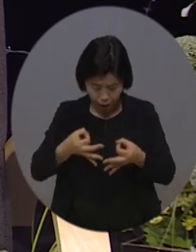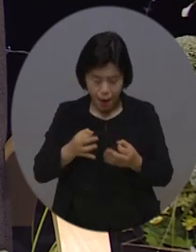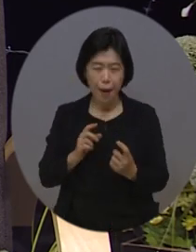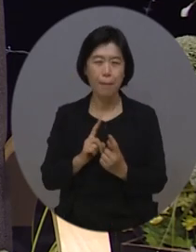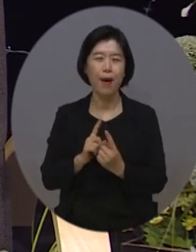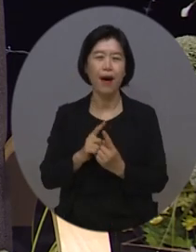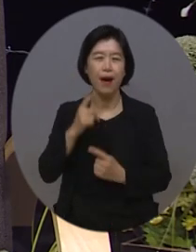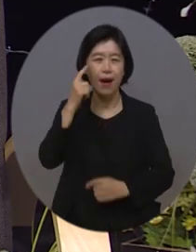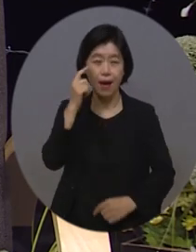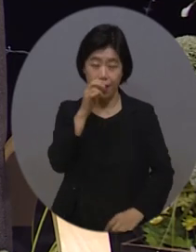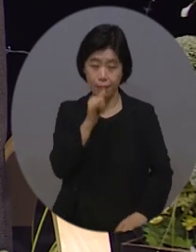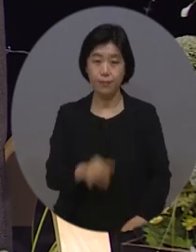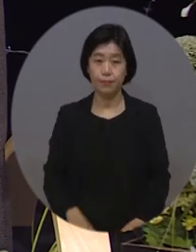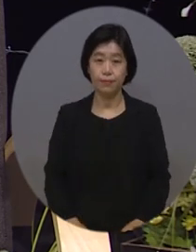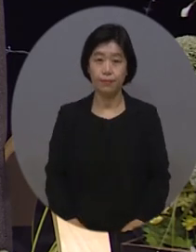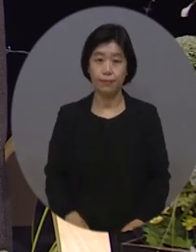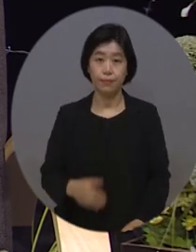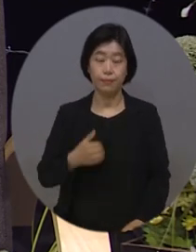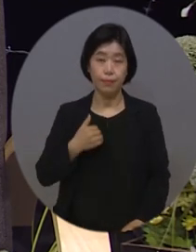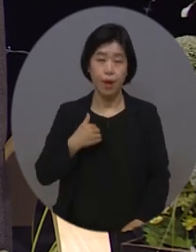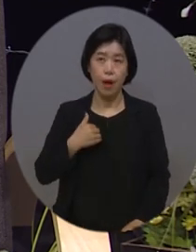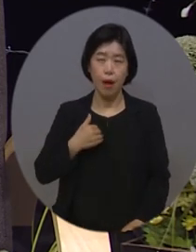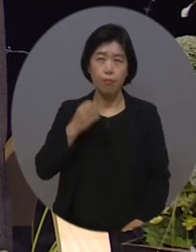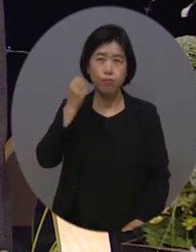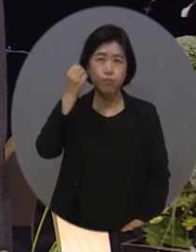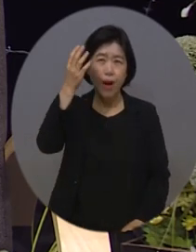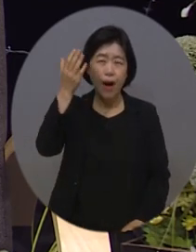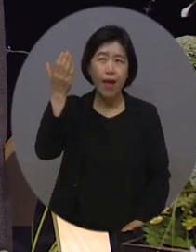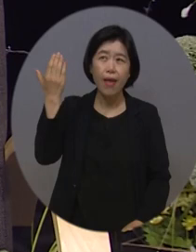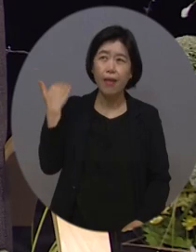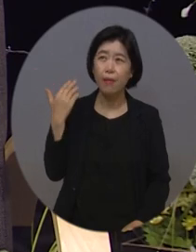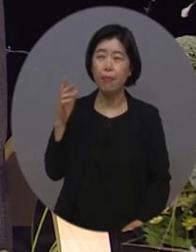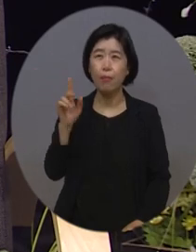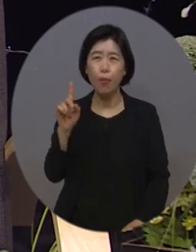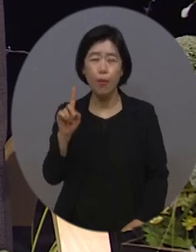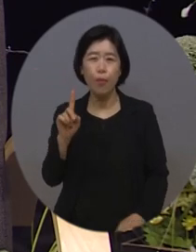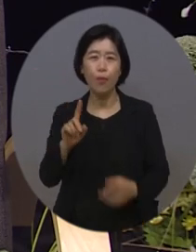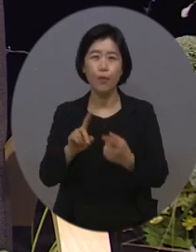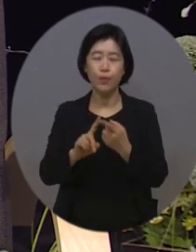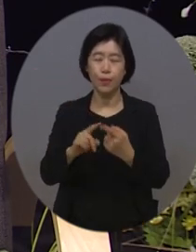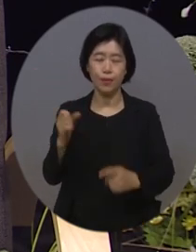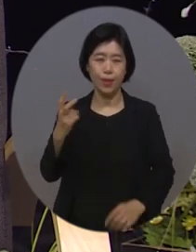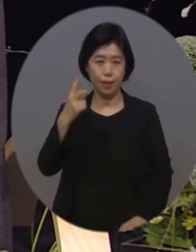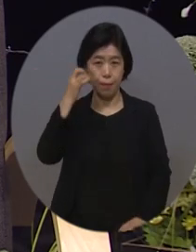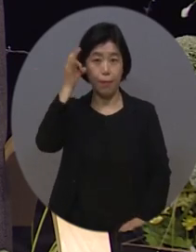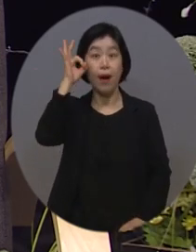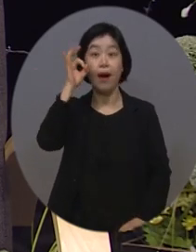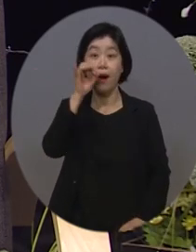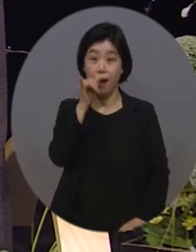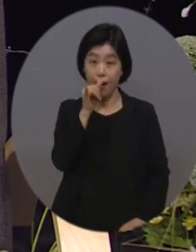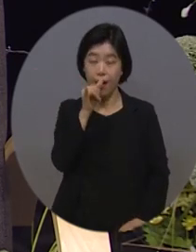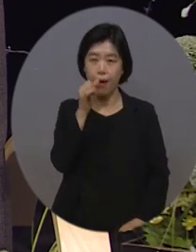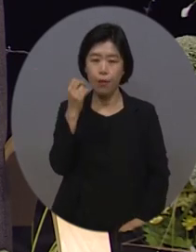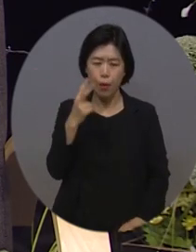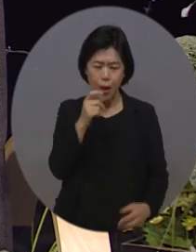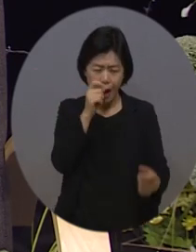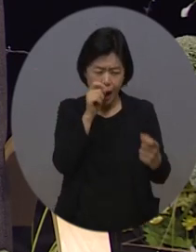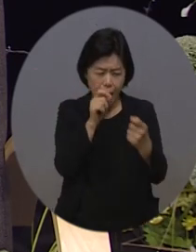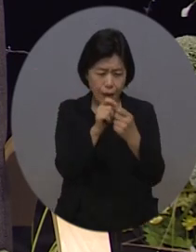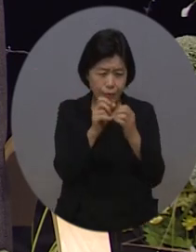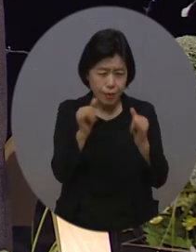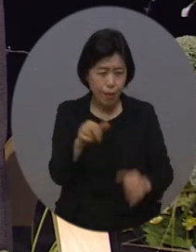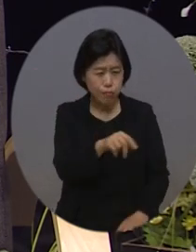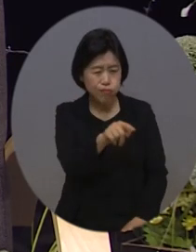이로써 잊고 있던 나의 구체적 역사를 발견하기도 하고 가깝게 지내는 사람이 미처 몰랐던